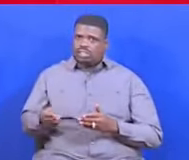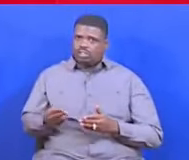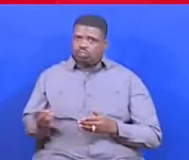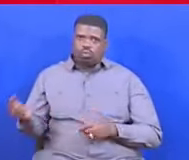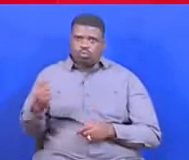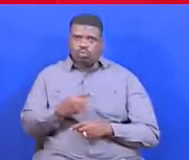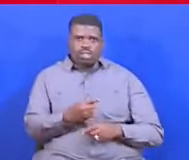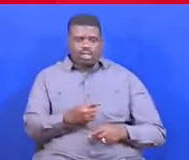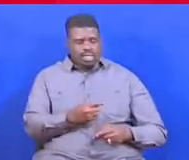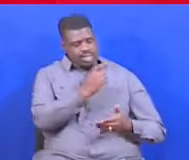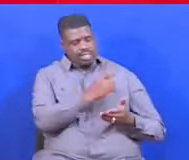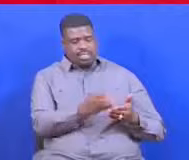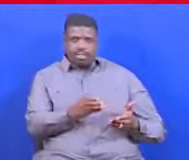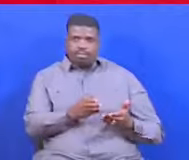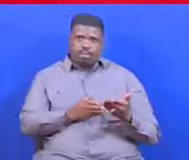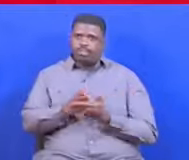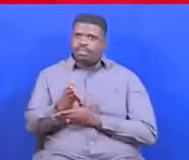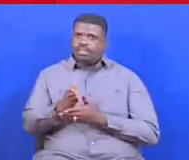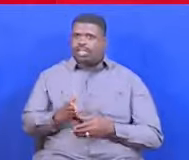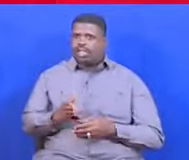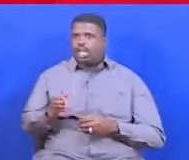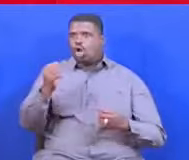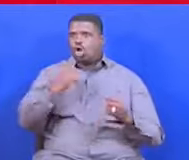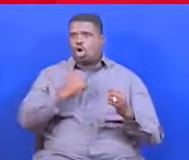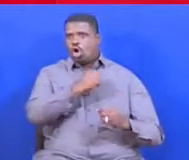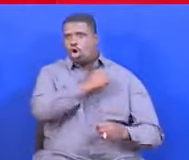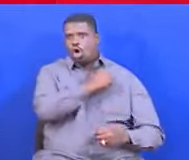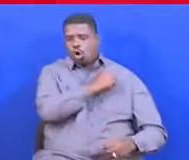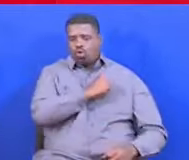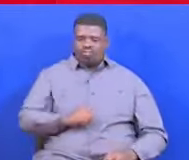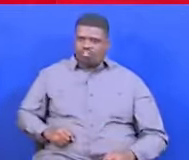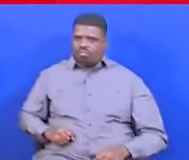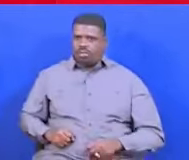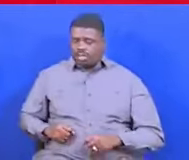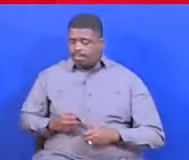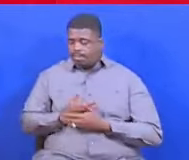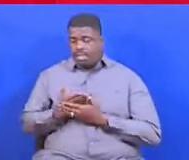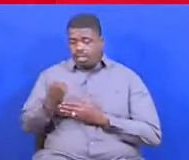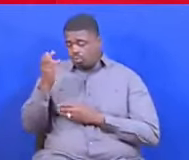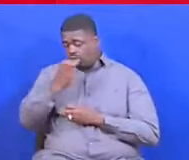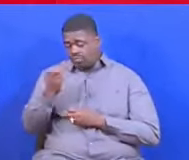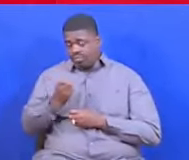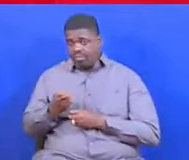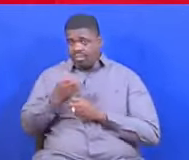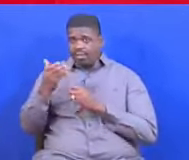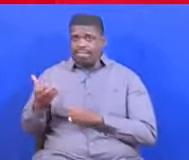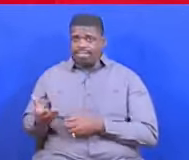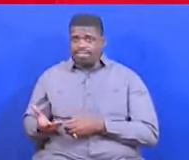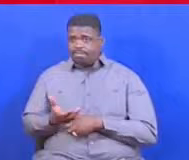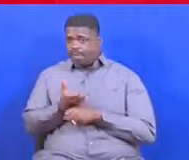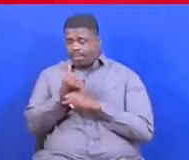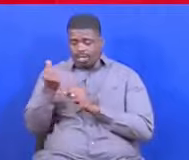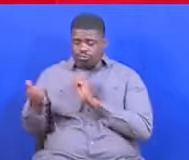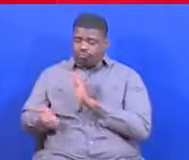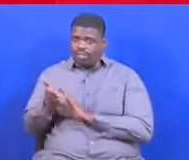wapite Ruvuma. Sasa bila kutafuta vyanzo vya mapato makubwa, ina maana nchi hii itakuwa iendelee.